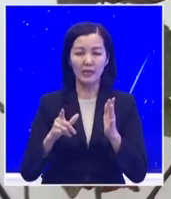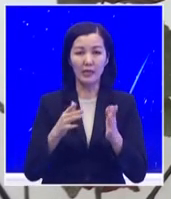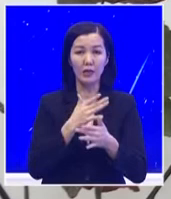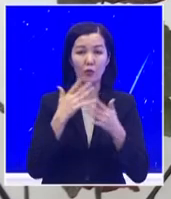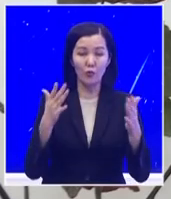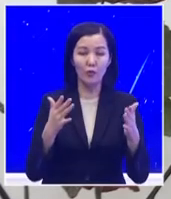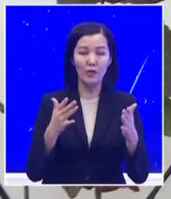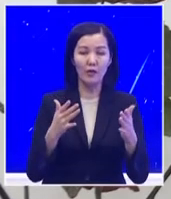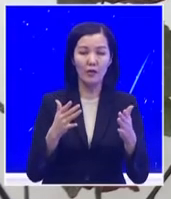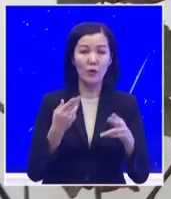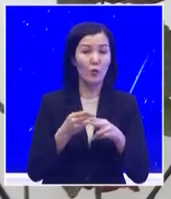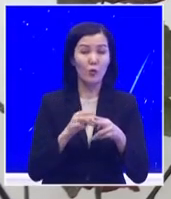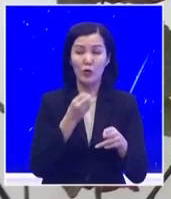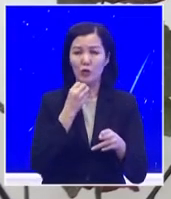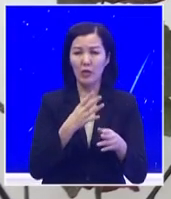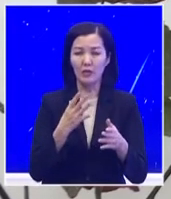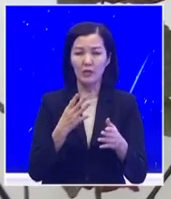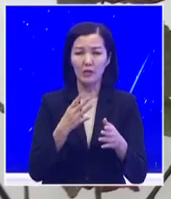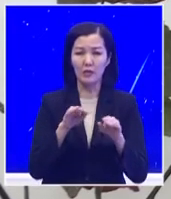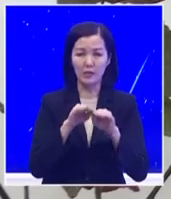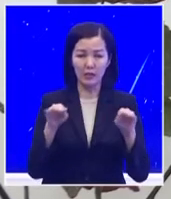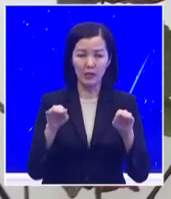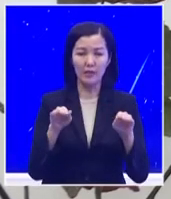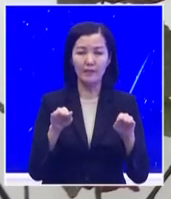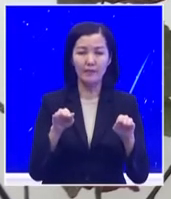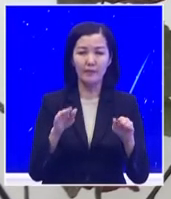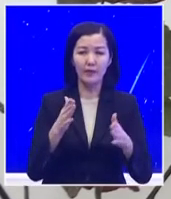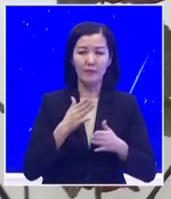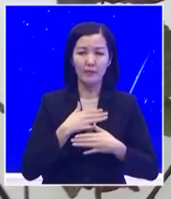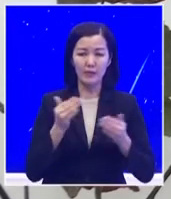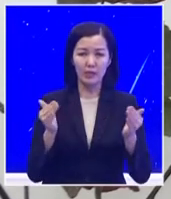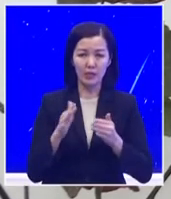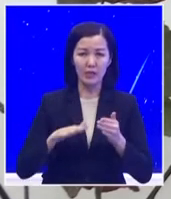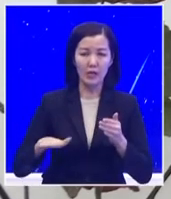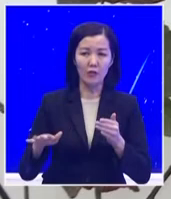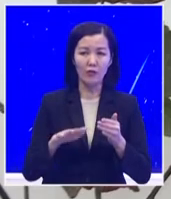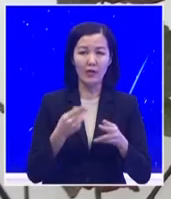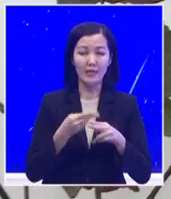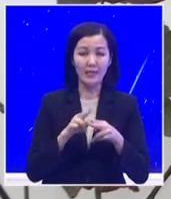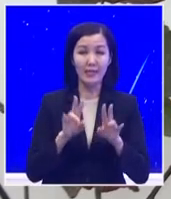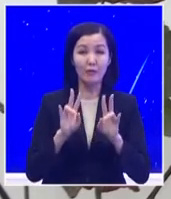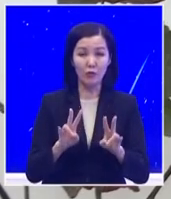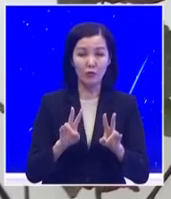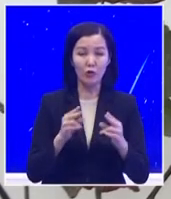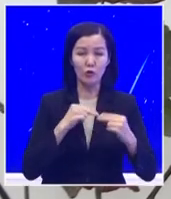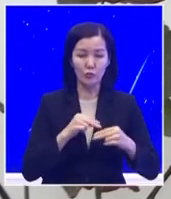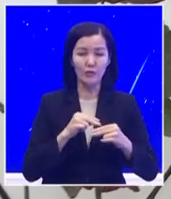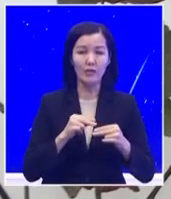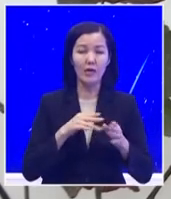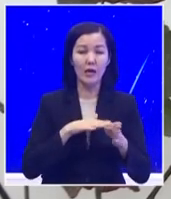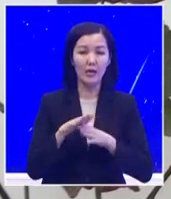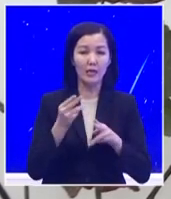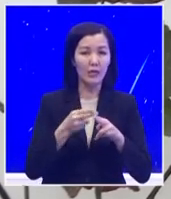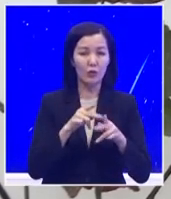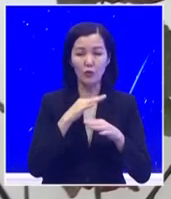63 миллиард бұл енді өте жақсы көрсеткіш деп айтуға болады біздің кішкентай ауданға. Дегенмен де әлі істейтін жұмыстар көп.